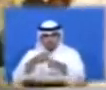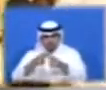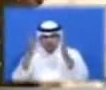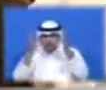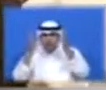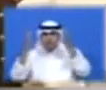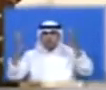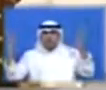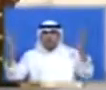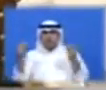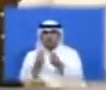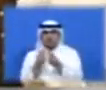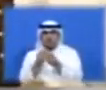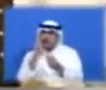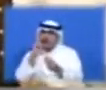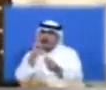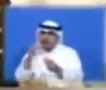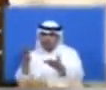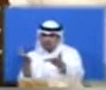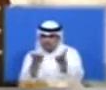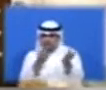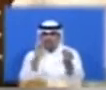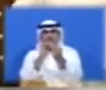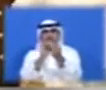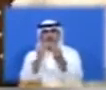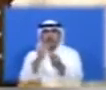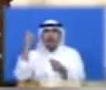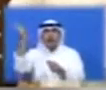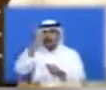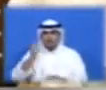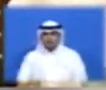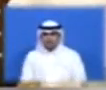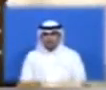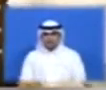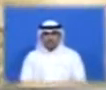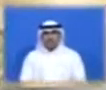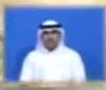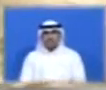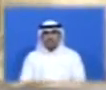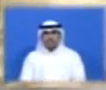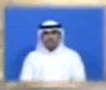في التحضير والإعداد لقمم إقليمية ودولية.